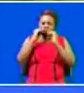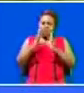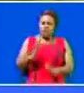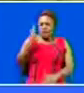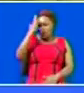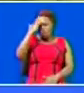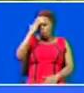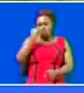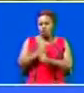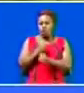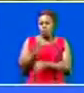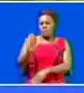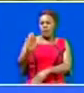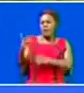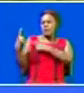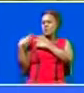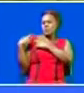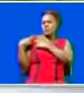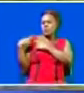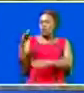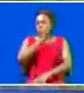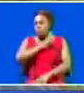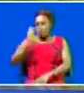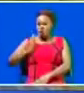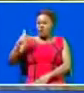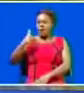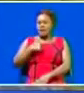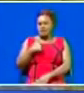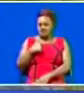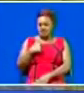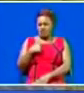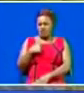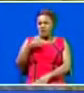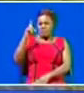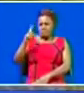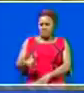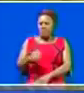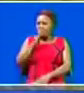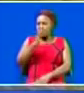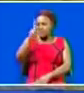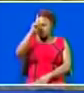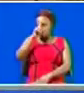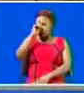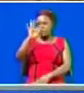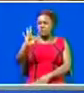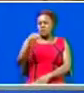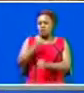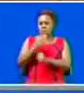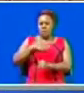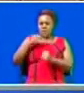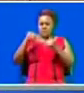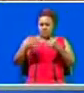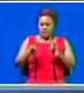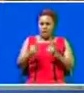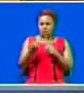na ako na jukumu. Body iko sivyo body nafanya kazi gani? We must be serious on what we are doing. Juhudi